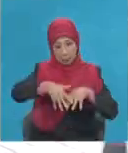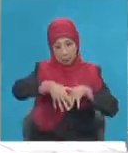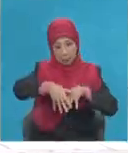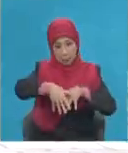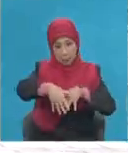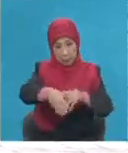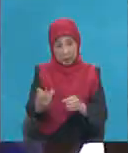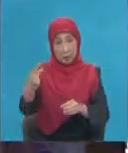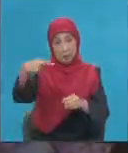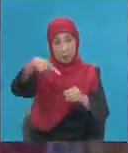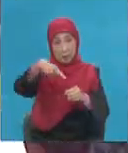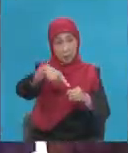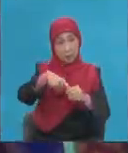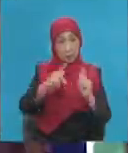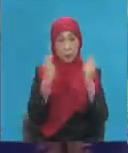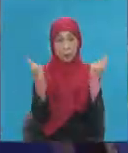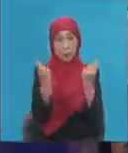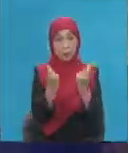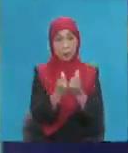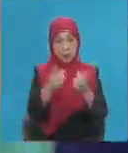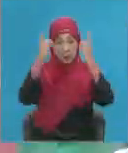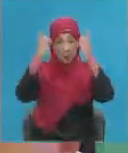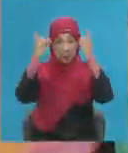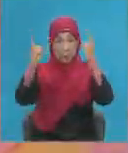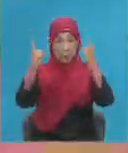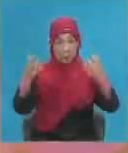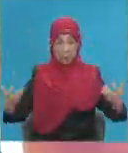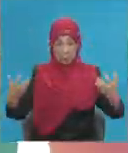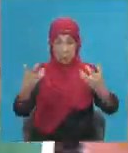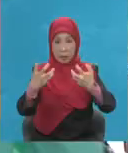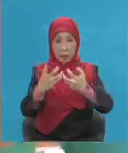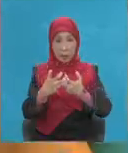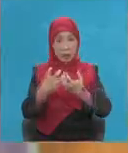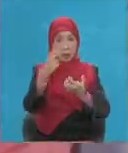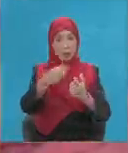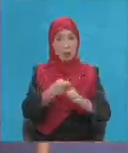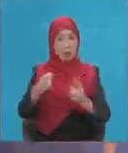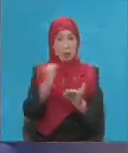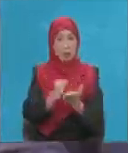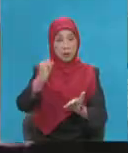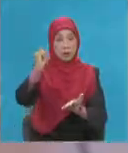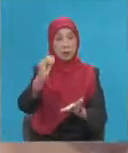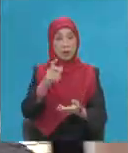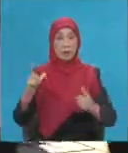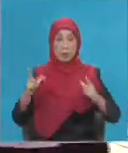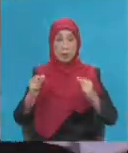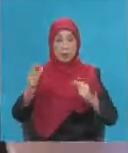Perbarisan lalu juga disertai oleh kumpulan sektor pendidikan, gabungan institusi pengajian tinggi kerajaan dan